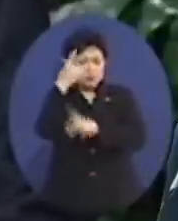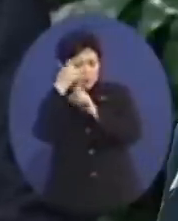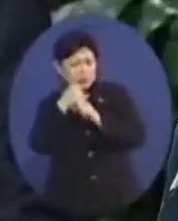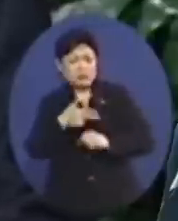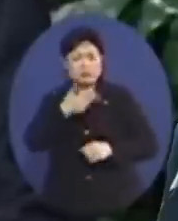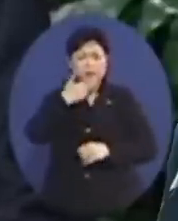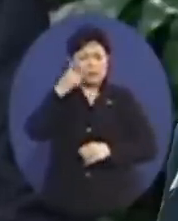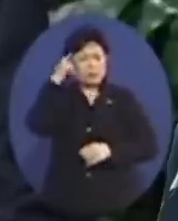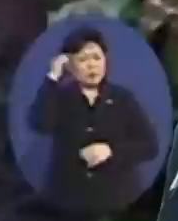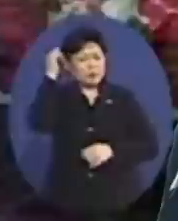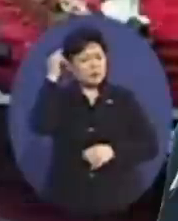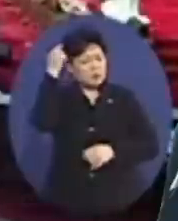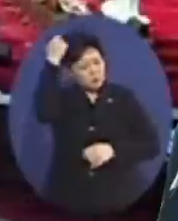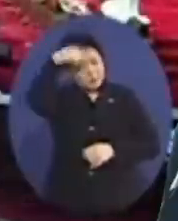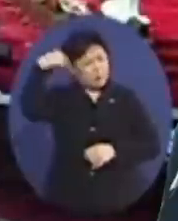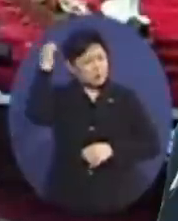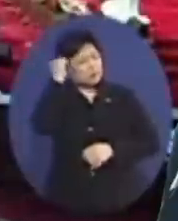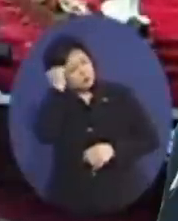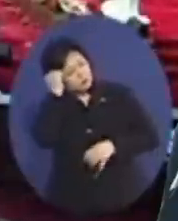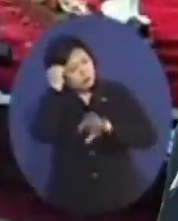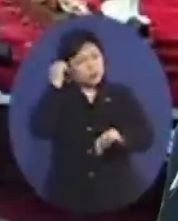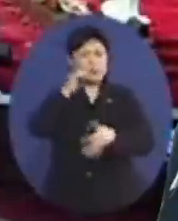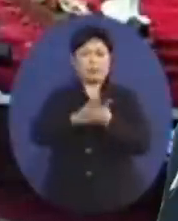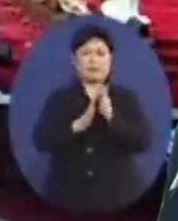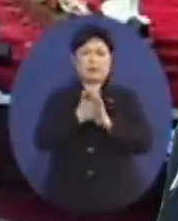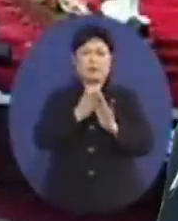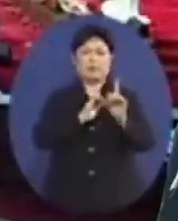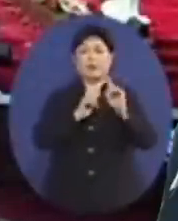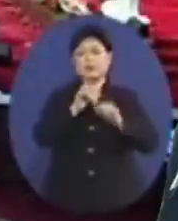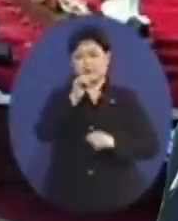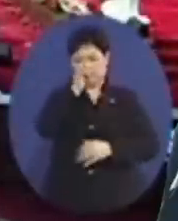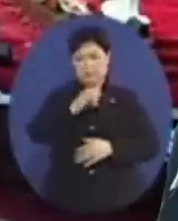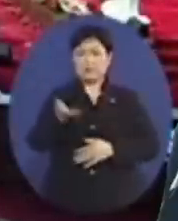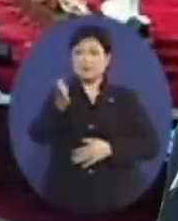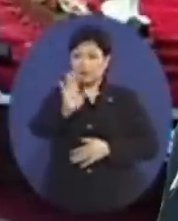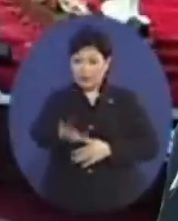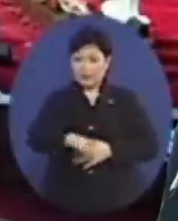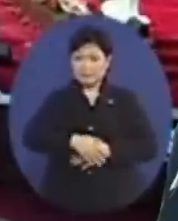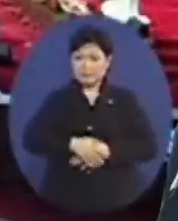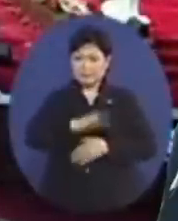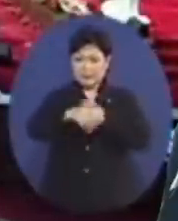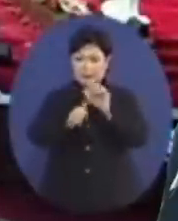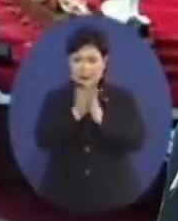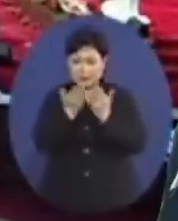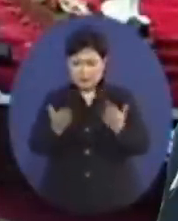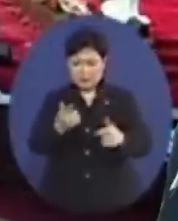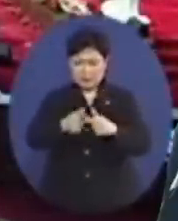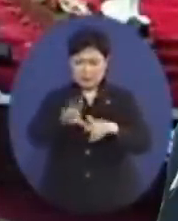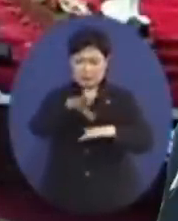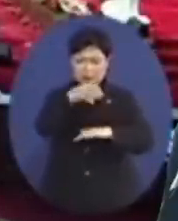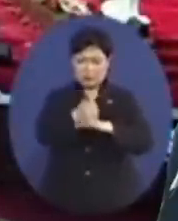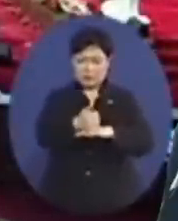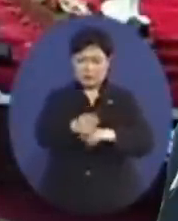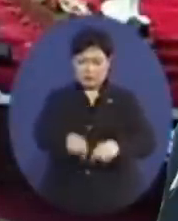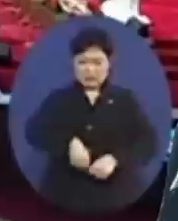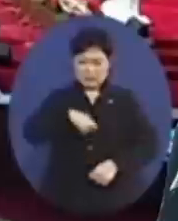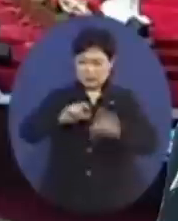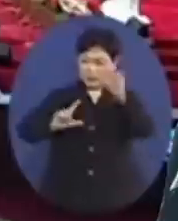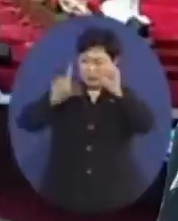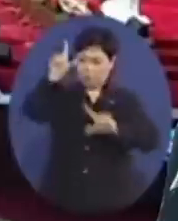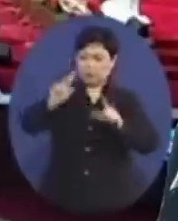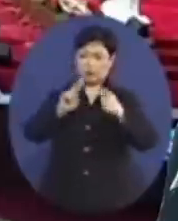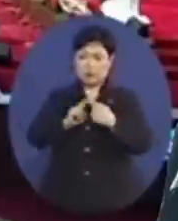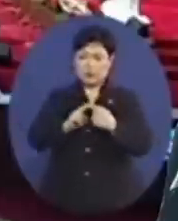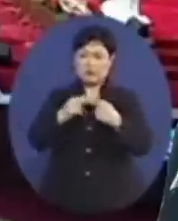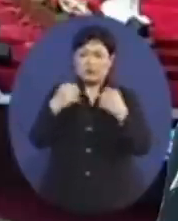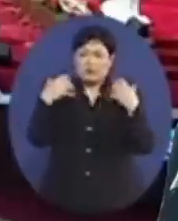둘 곳이 없다고 예수님이 말하셨습니다. 그러나 성경에는 예수 그리스도의 진정한 모습과